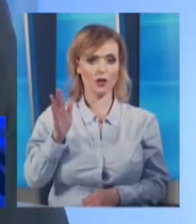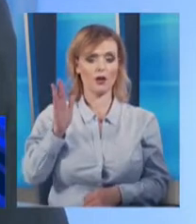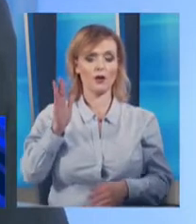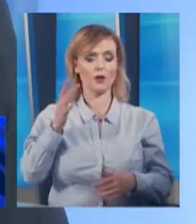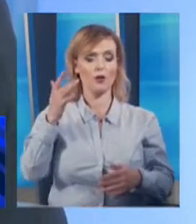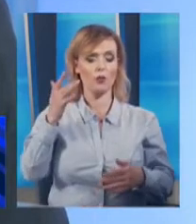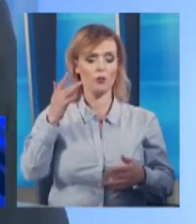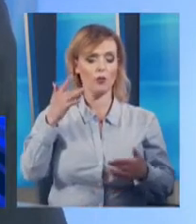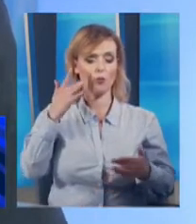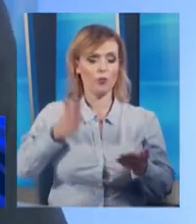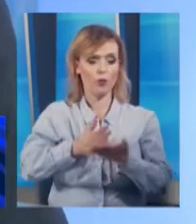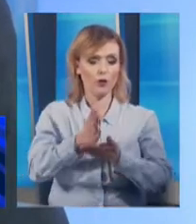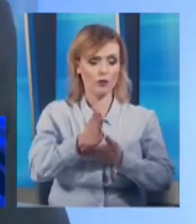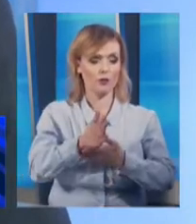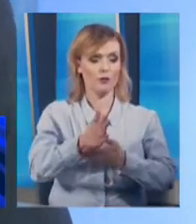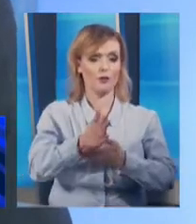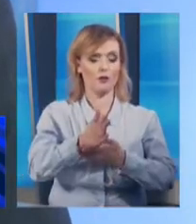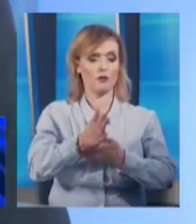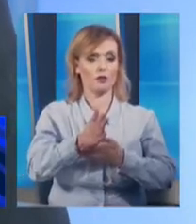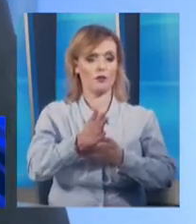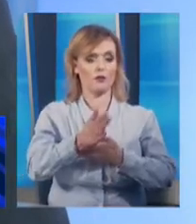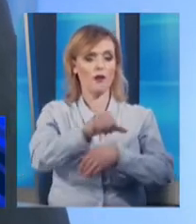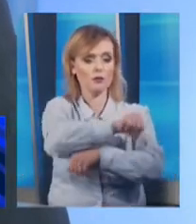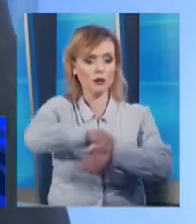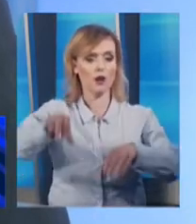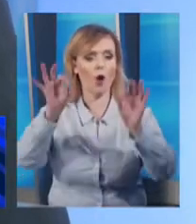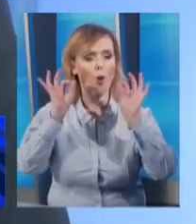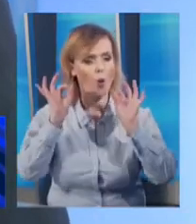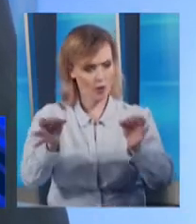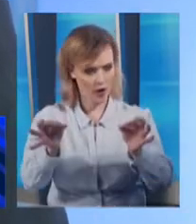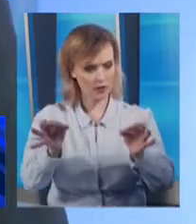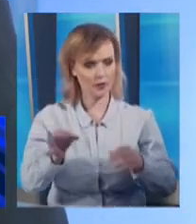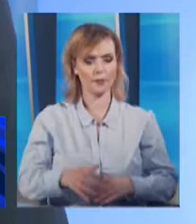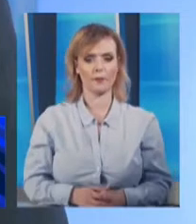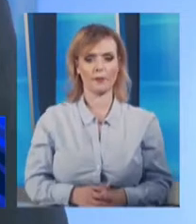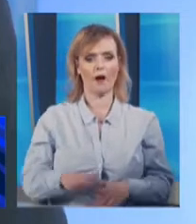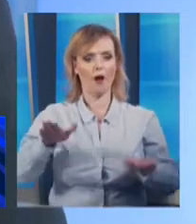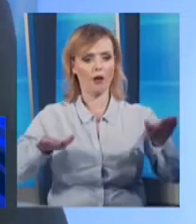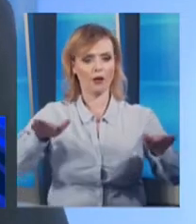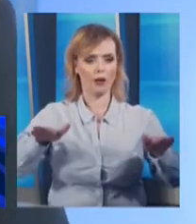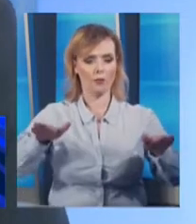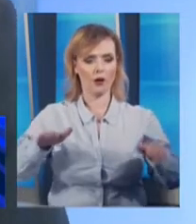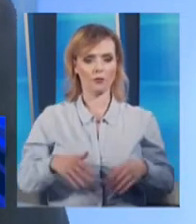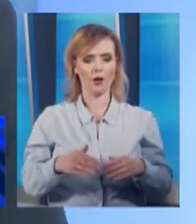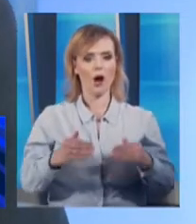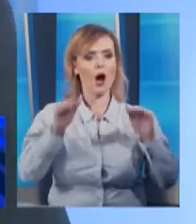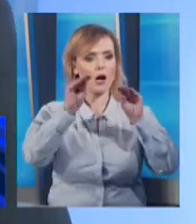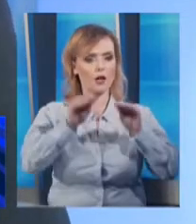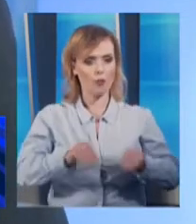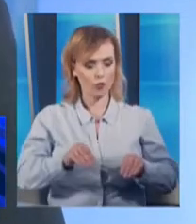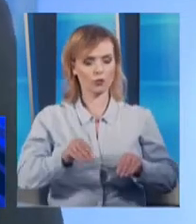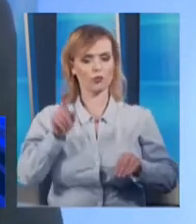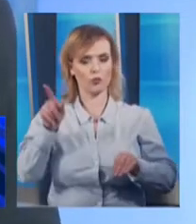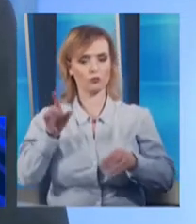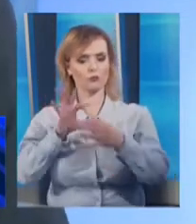politică externă, va promova o politică externă corectă, echilibrată, în raport cu Uniunea